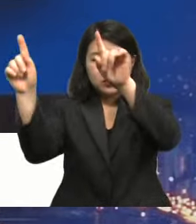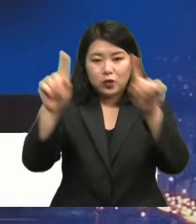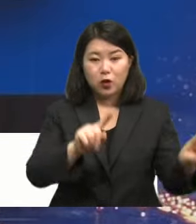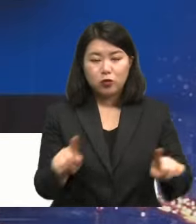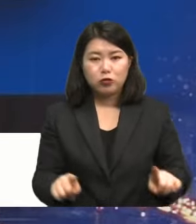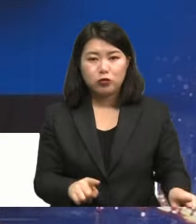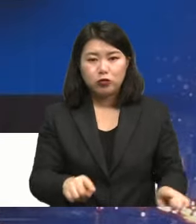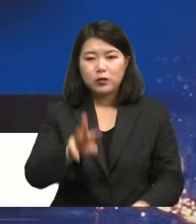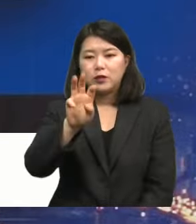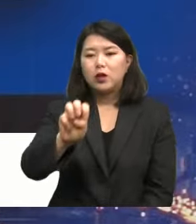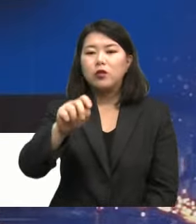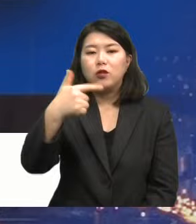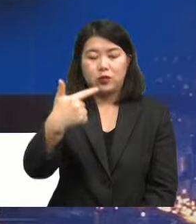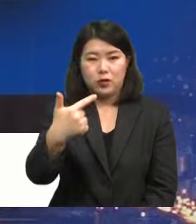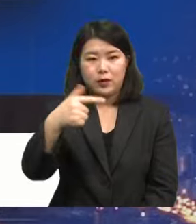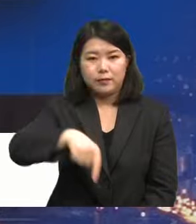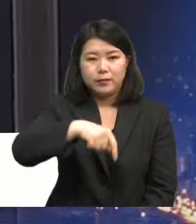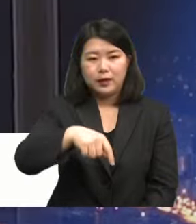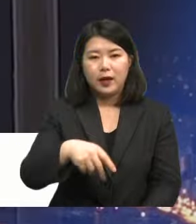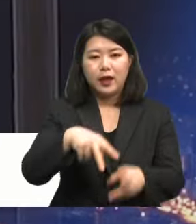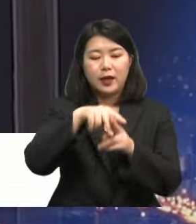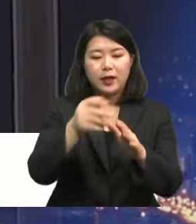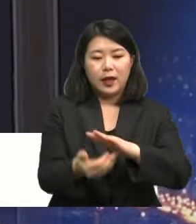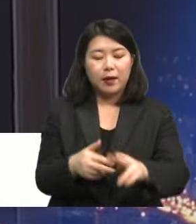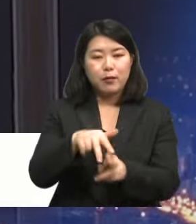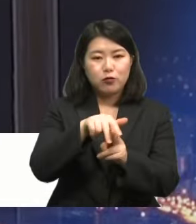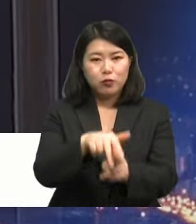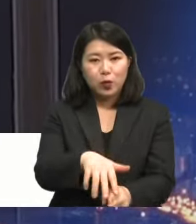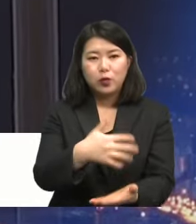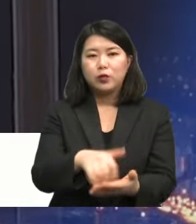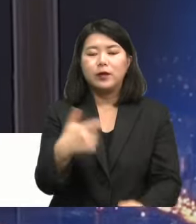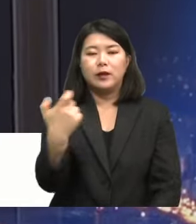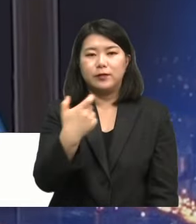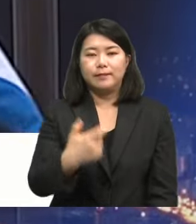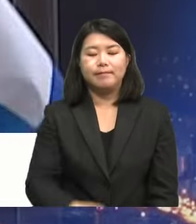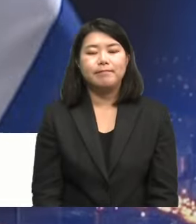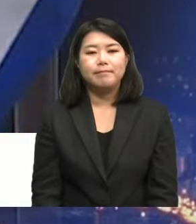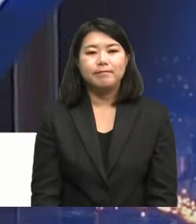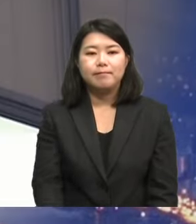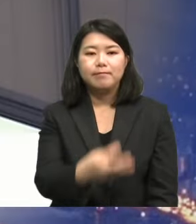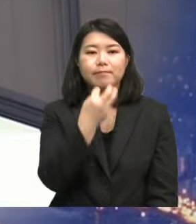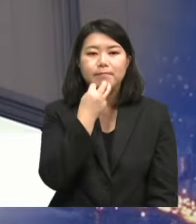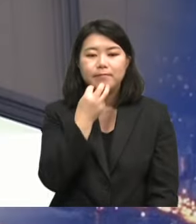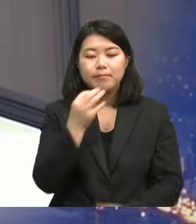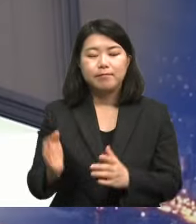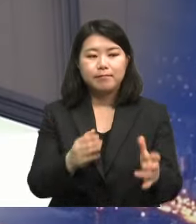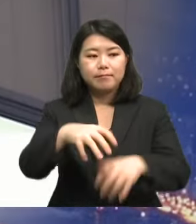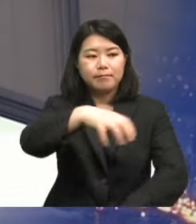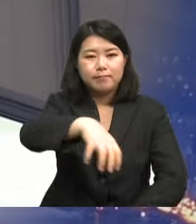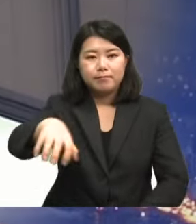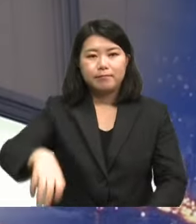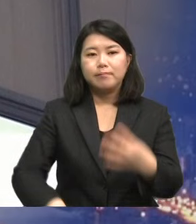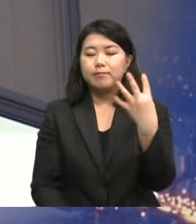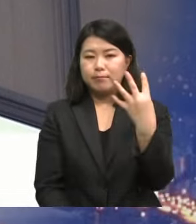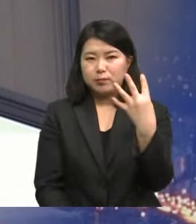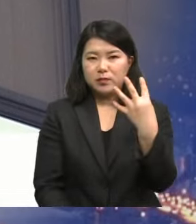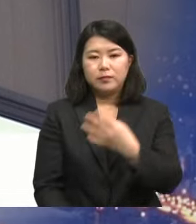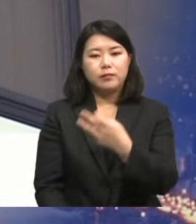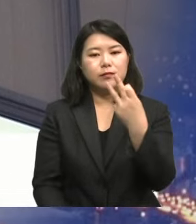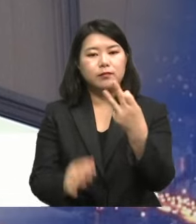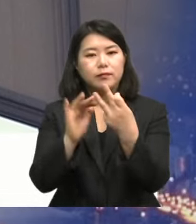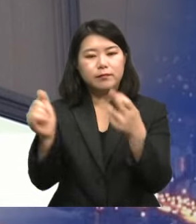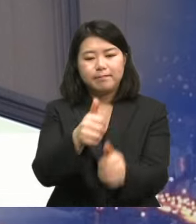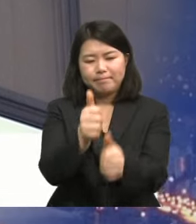36개 선거 구며 예비 후보자 수는 모두 예명입니다 서울 경기 지역에선 네개 지역구에서 13명이